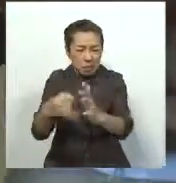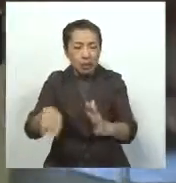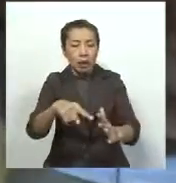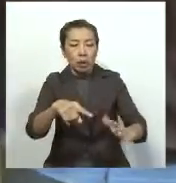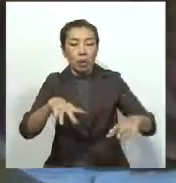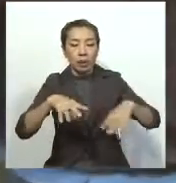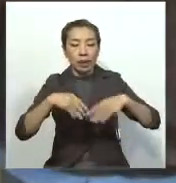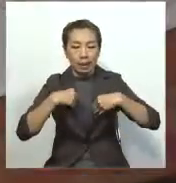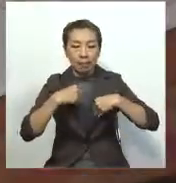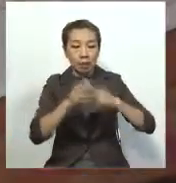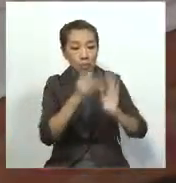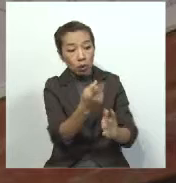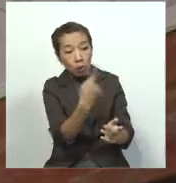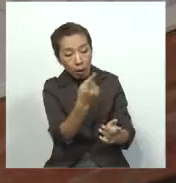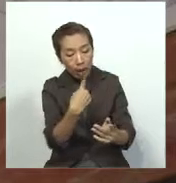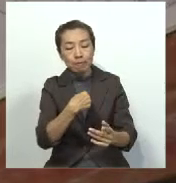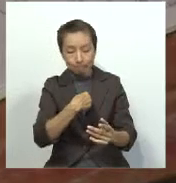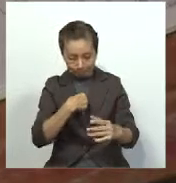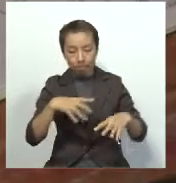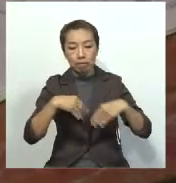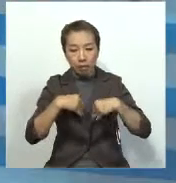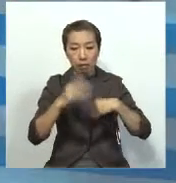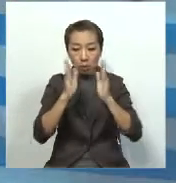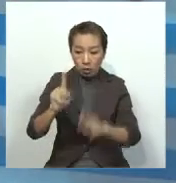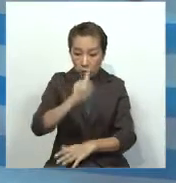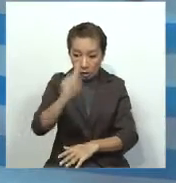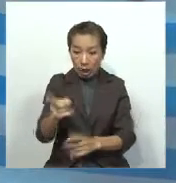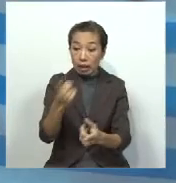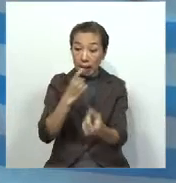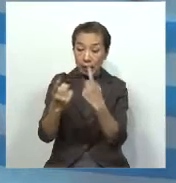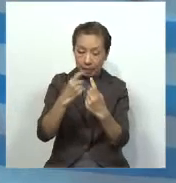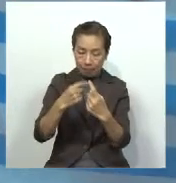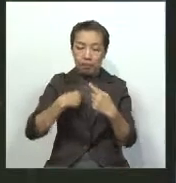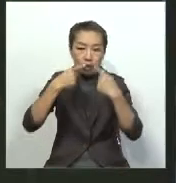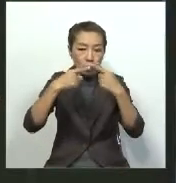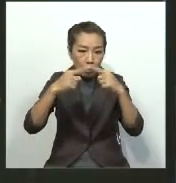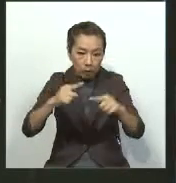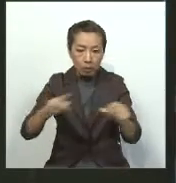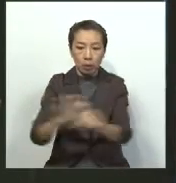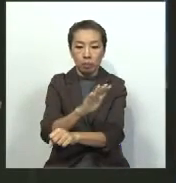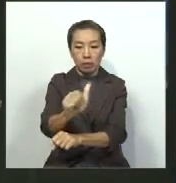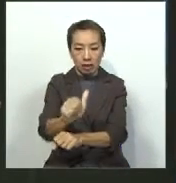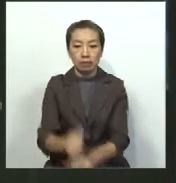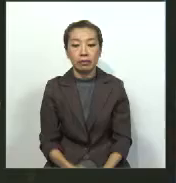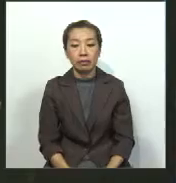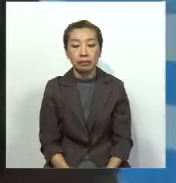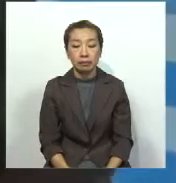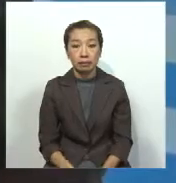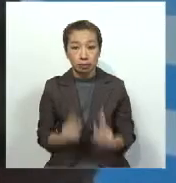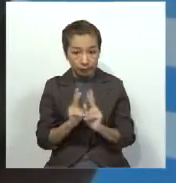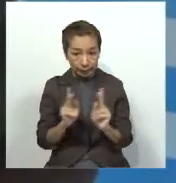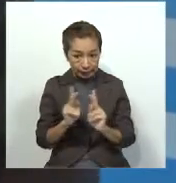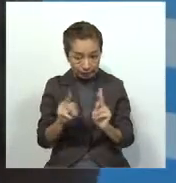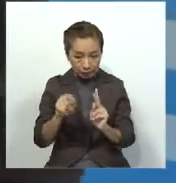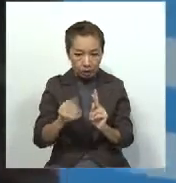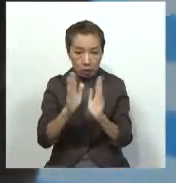ากษ์วิจารณ์และจะตอบข้อซักถามรวมถึงข้อสงสัยต่างๆให้ครบทุกประเด็นซึ่งข้อวิจารณ์เหล่านี้ทางคณะกรรมการก็จะน